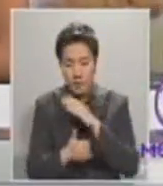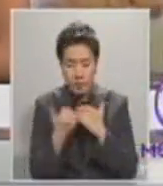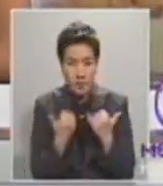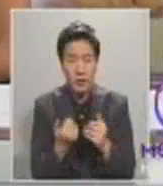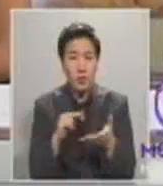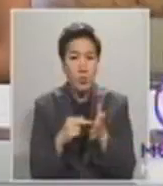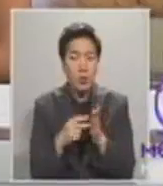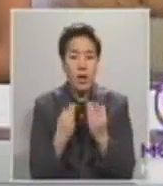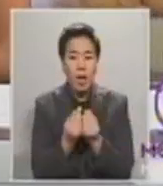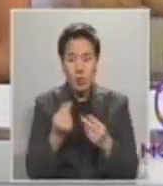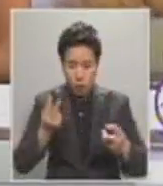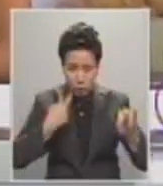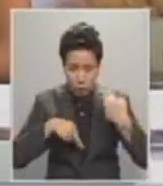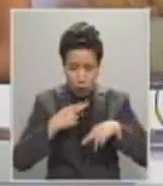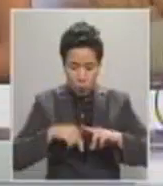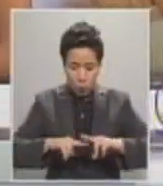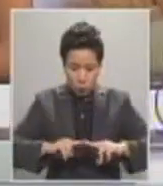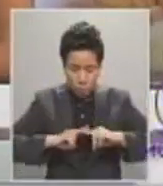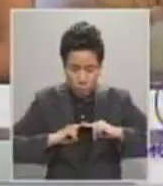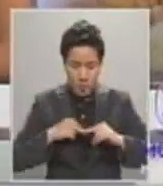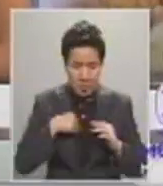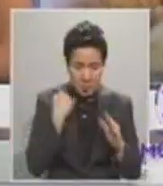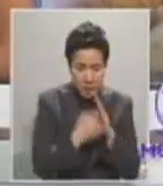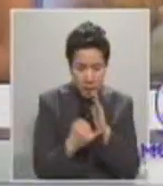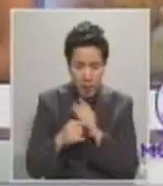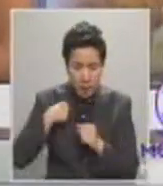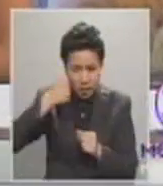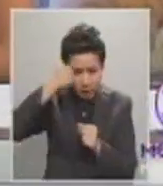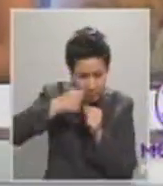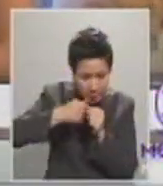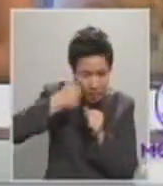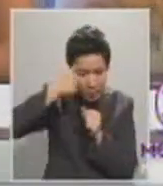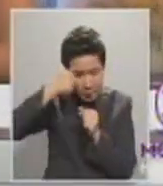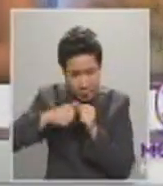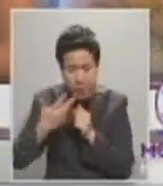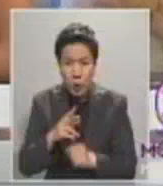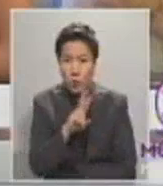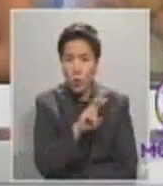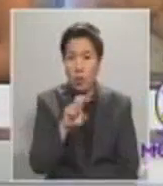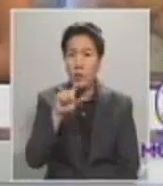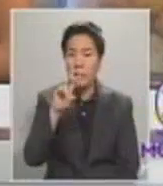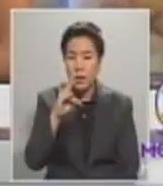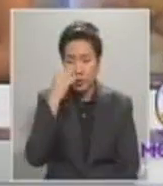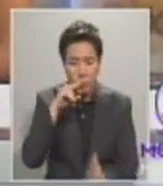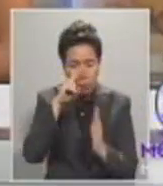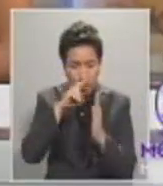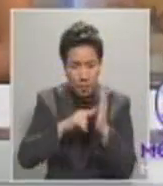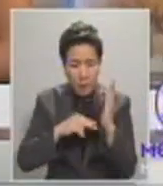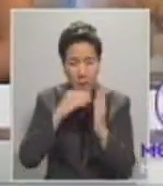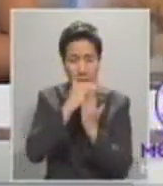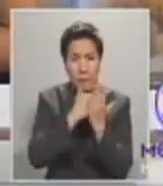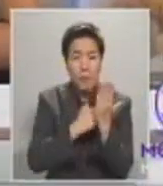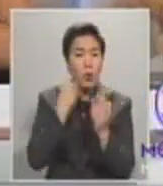กเพื่อให้ตรวจสอบตัวเองว่าเราพลาดไหมบางทีมันจำได้ไม่บ้างไม่ได้บ้างใช่ไหม227ข ้ อทำไมจะต้องมีพระสวดปาติ